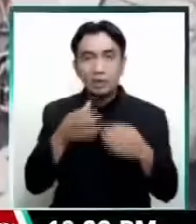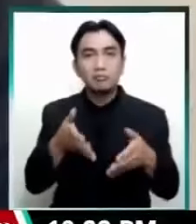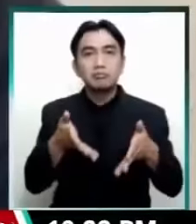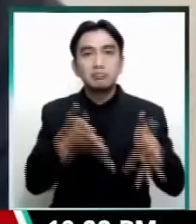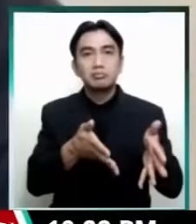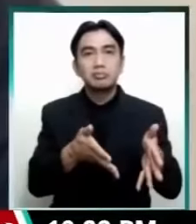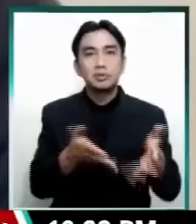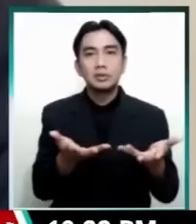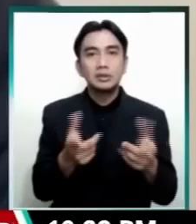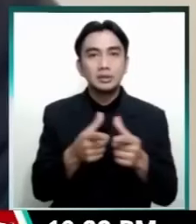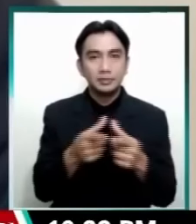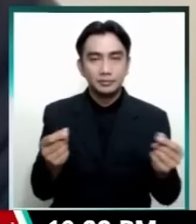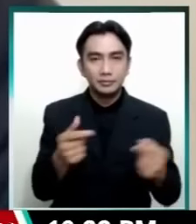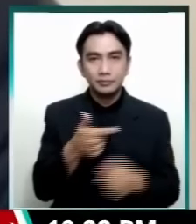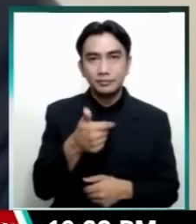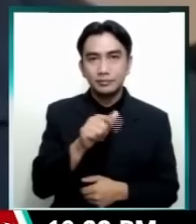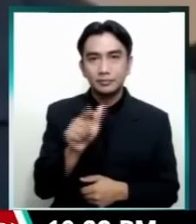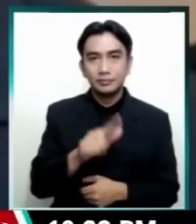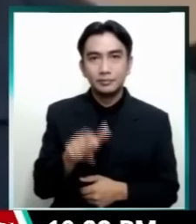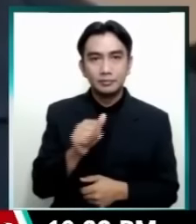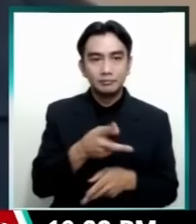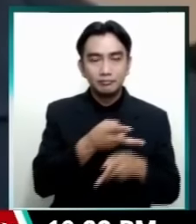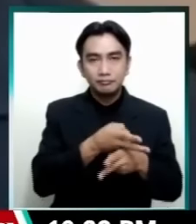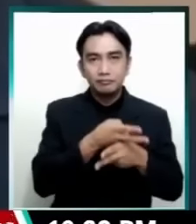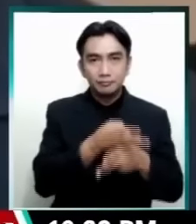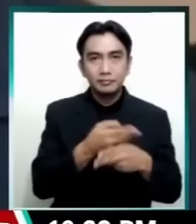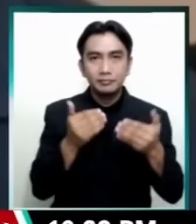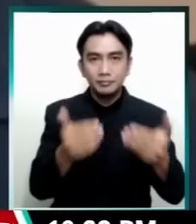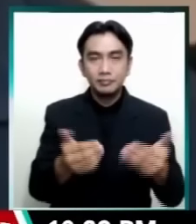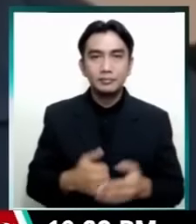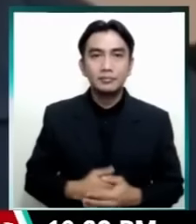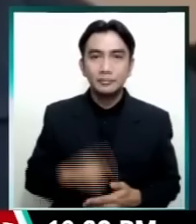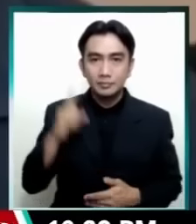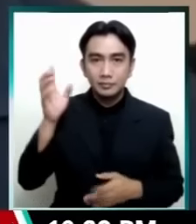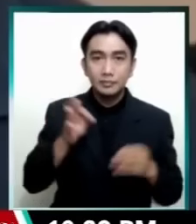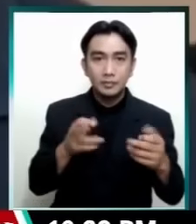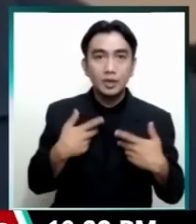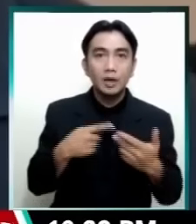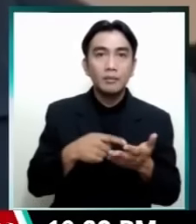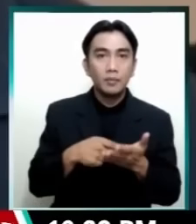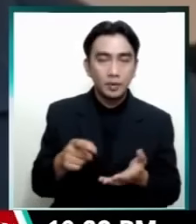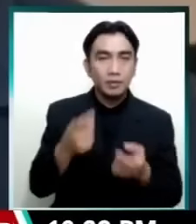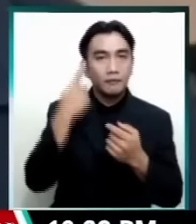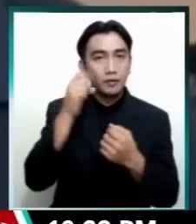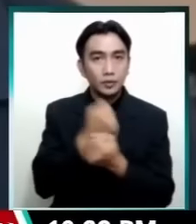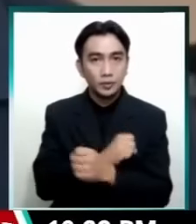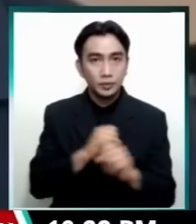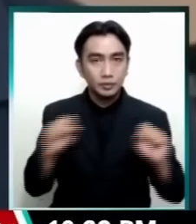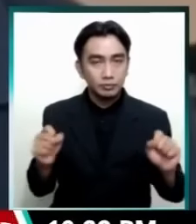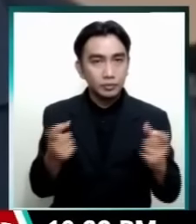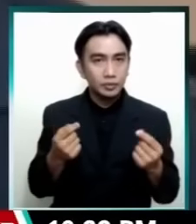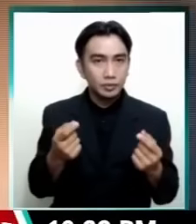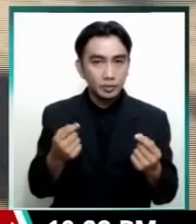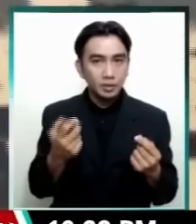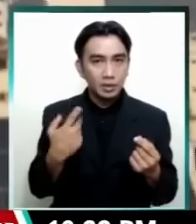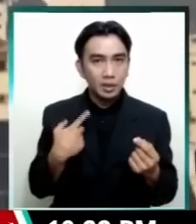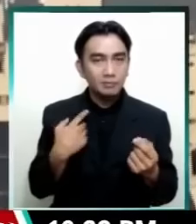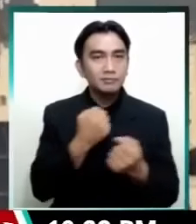City. The number she gave us was 800 for us to pray for her safety and those who are taking refuge in the